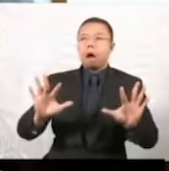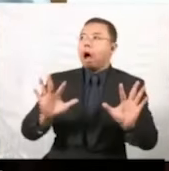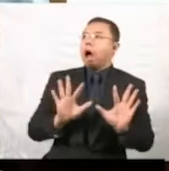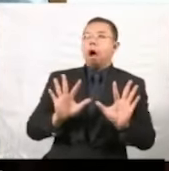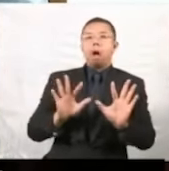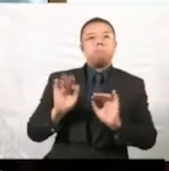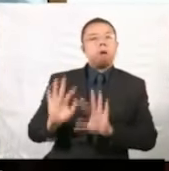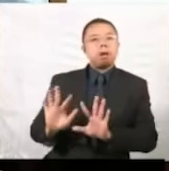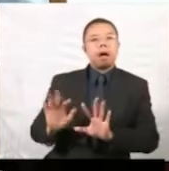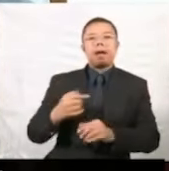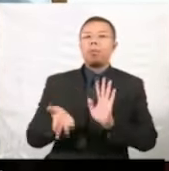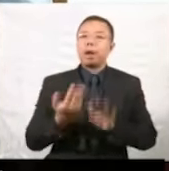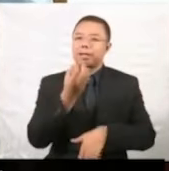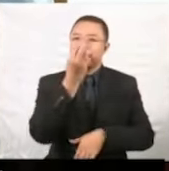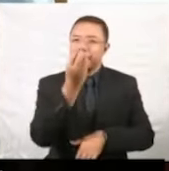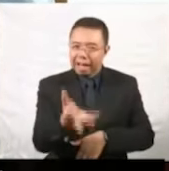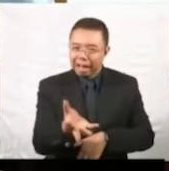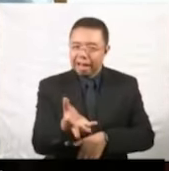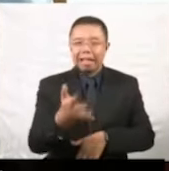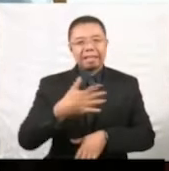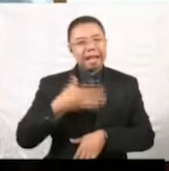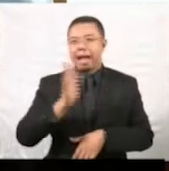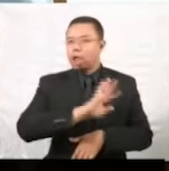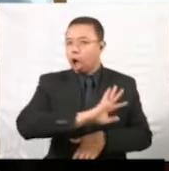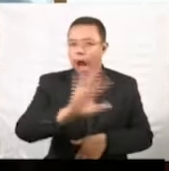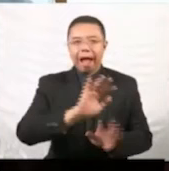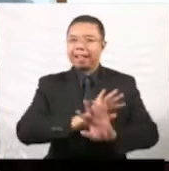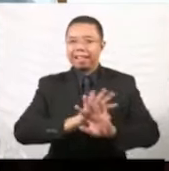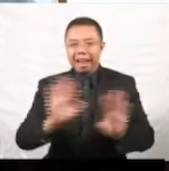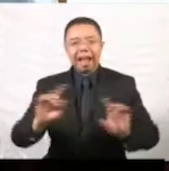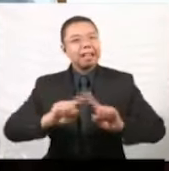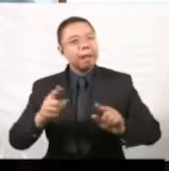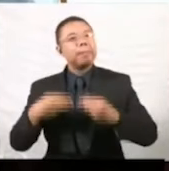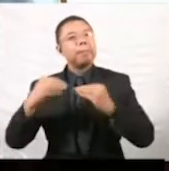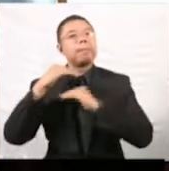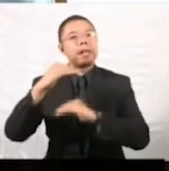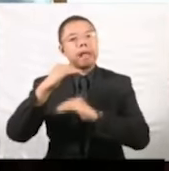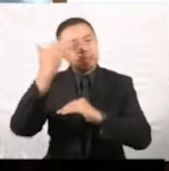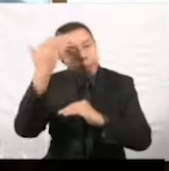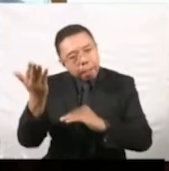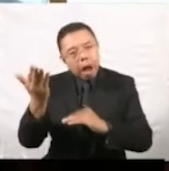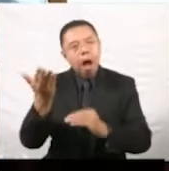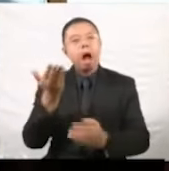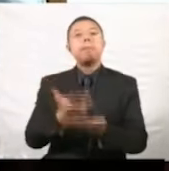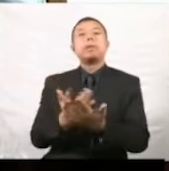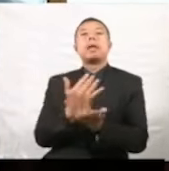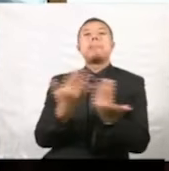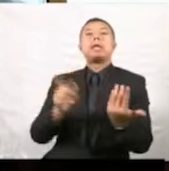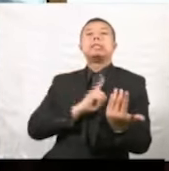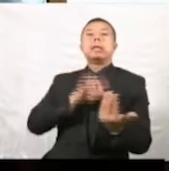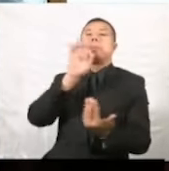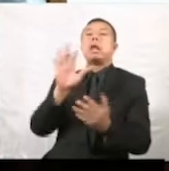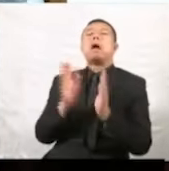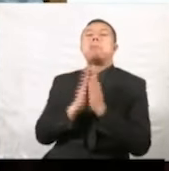kembali lagi saya tidak menolak tapi memang saya membatasi karena apa permintaan masyarakat badui